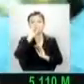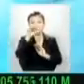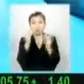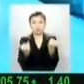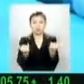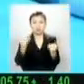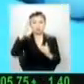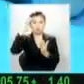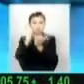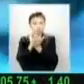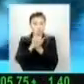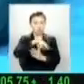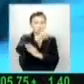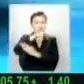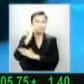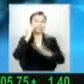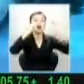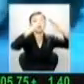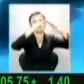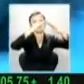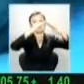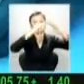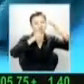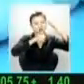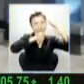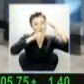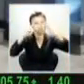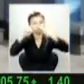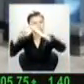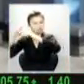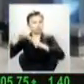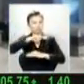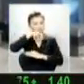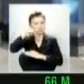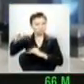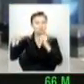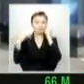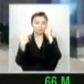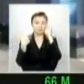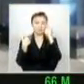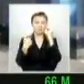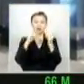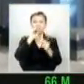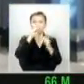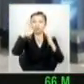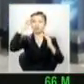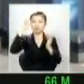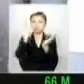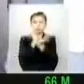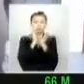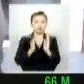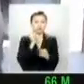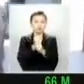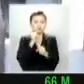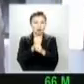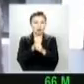ว่างการเข้าตรวจค้นบ้านพักของผู้ต้องหาทั้ง3คนด้านตำรวจภูธรภาคหนึ่งและเจ้าหน้าที่กรมสรรพวุฒิตรวจค้นของ